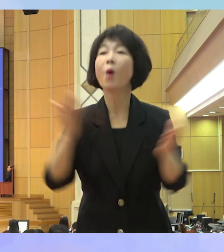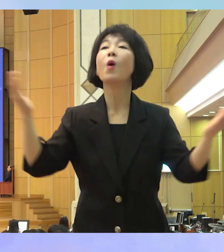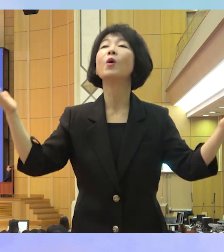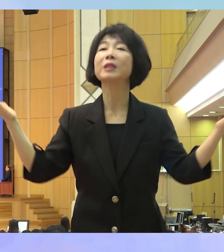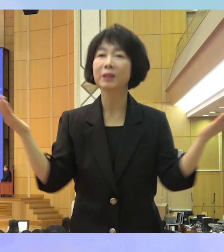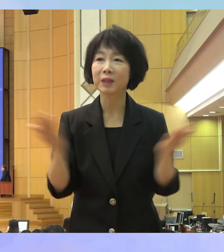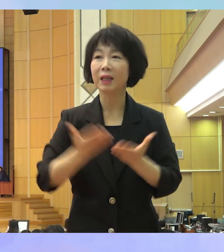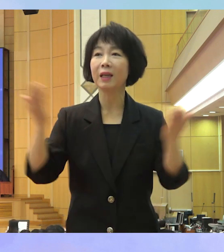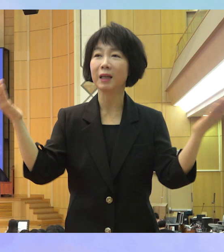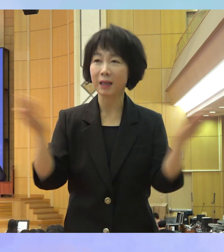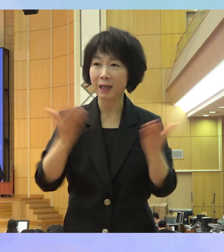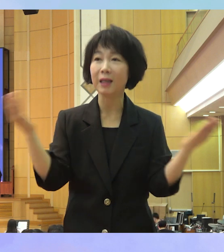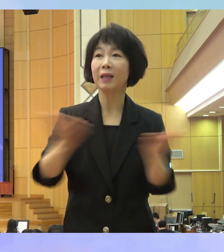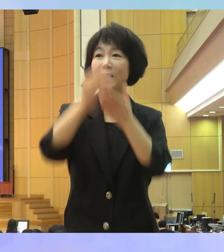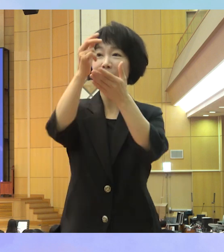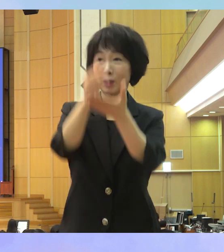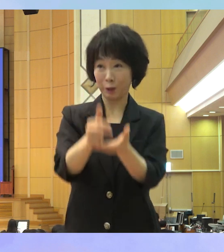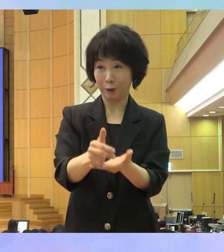모든